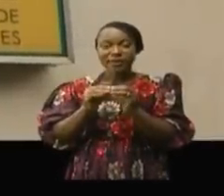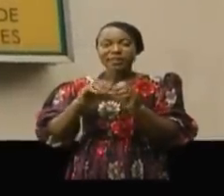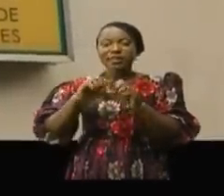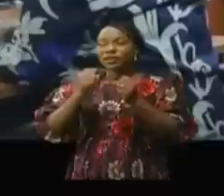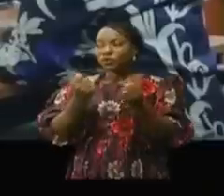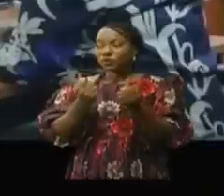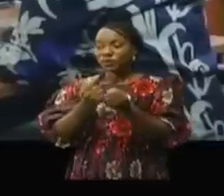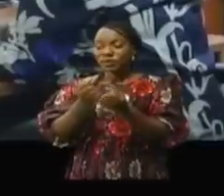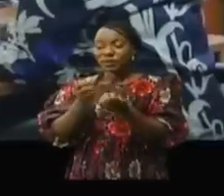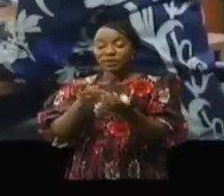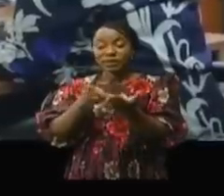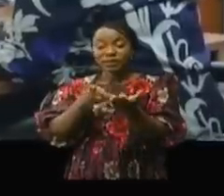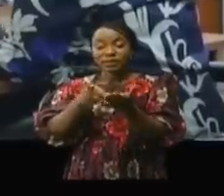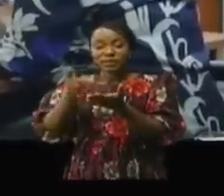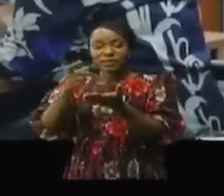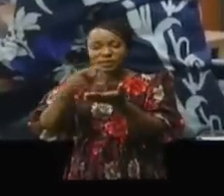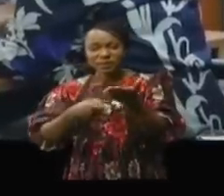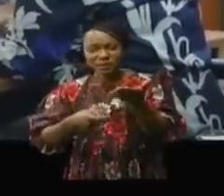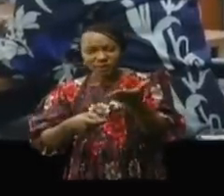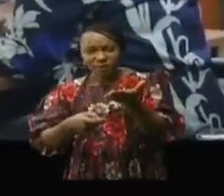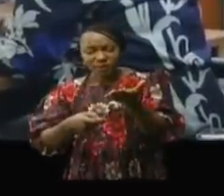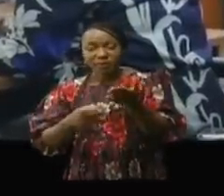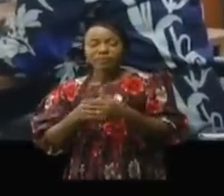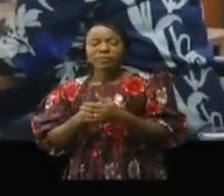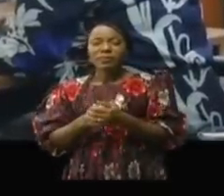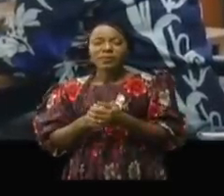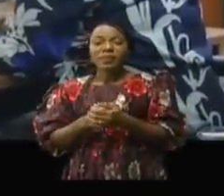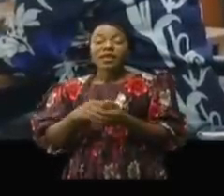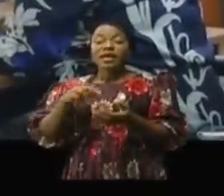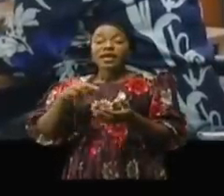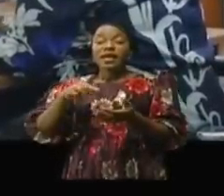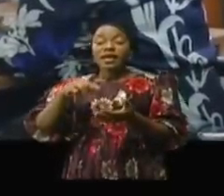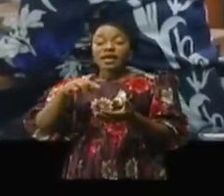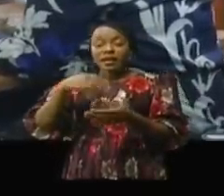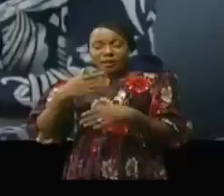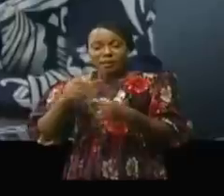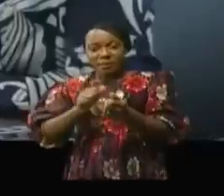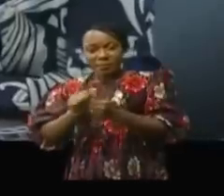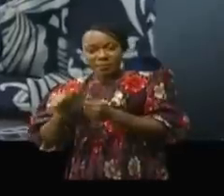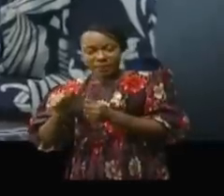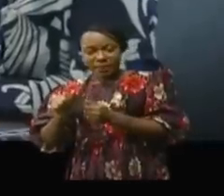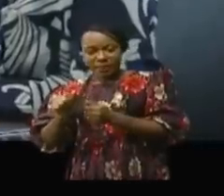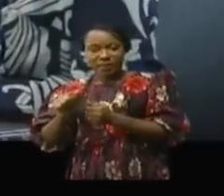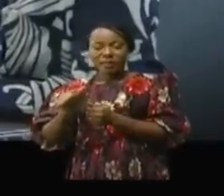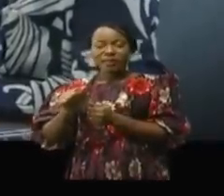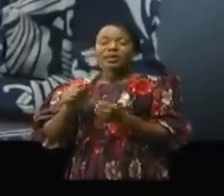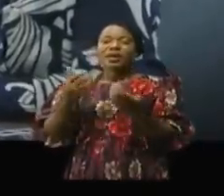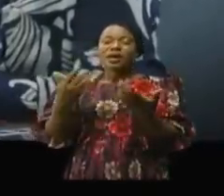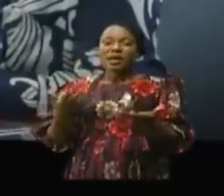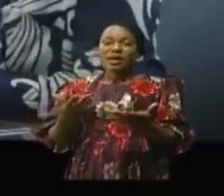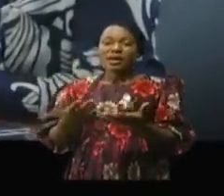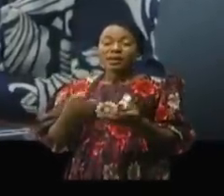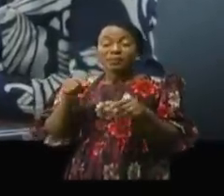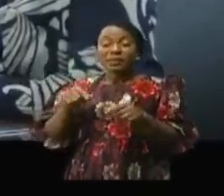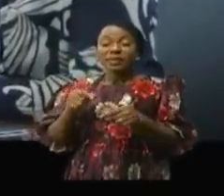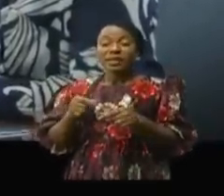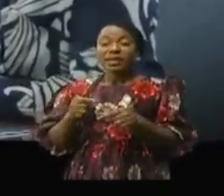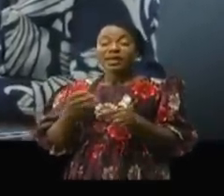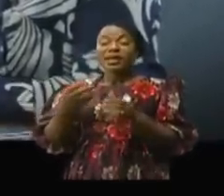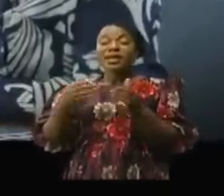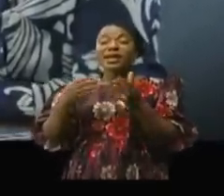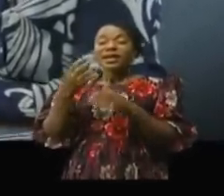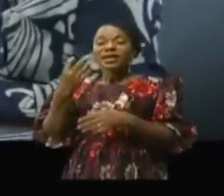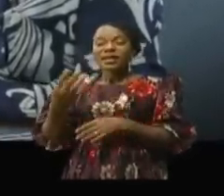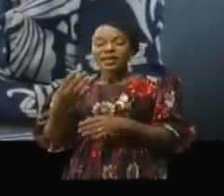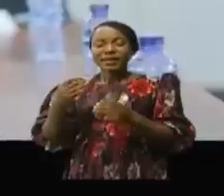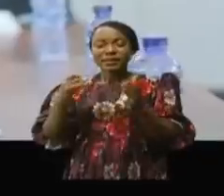droit national africain, FANAF en sigle, tenue à Dakar en mai 2022, et en prévision de la 47e Assemblée générale qui